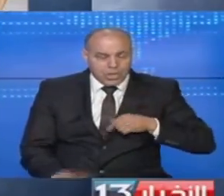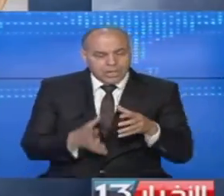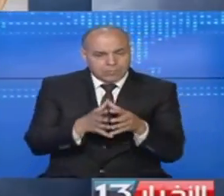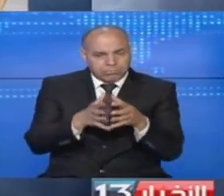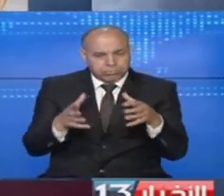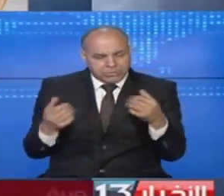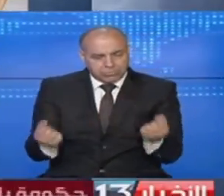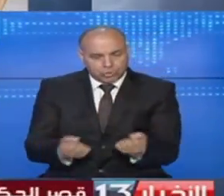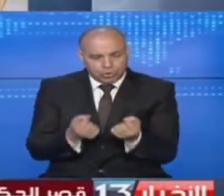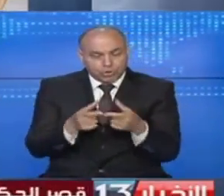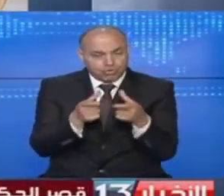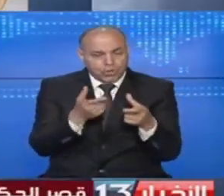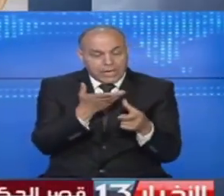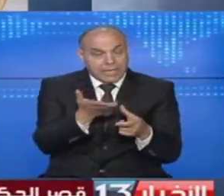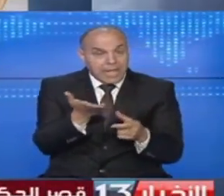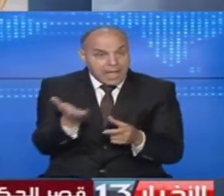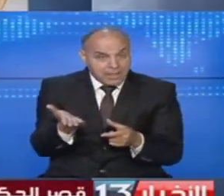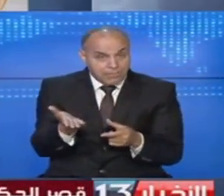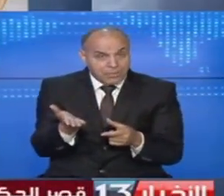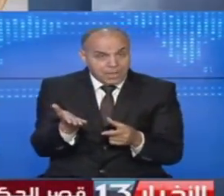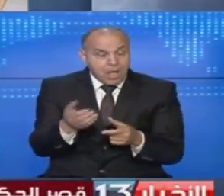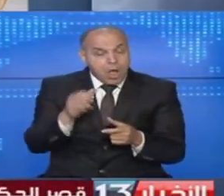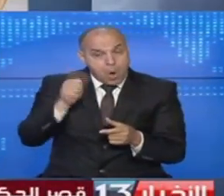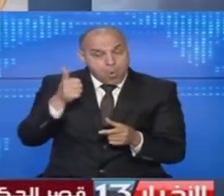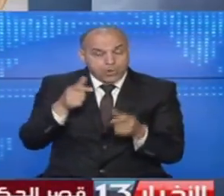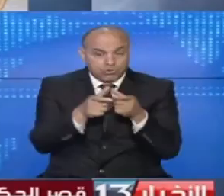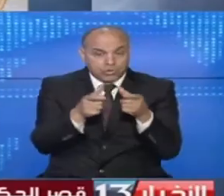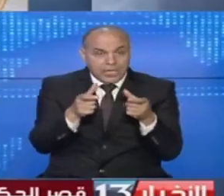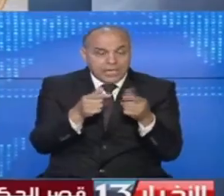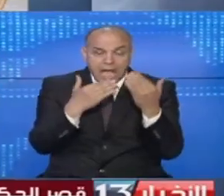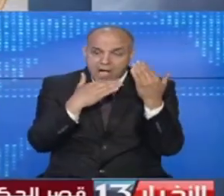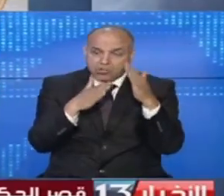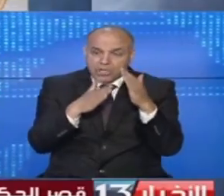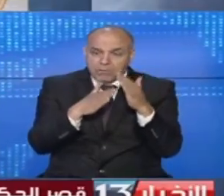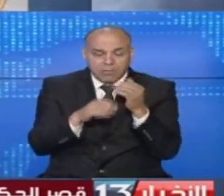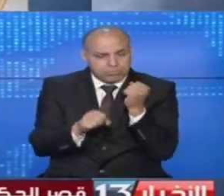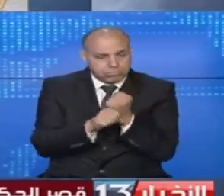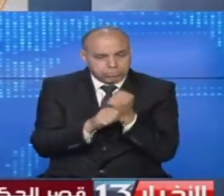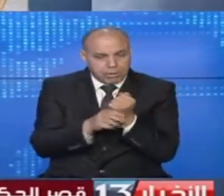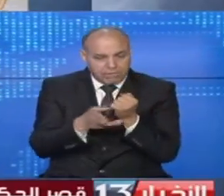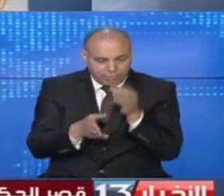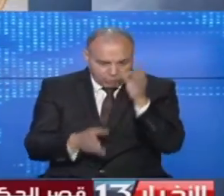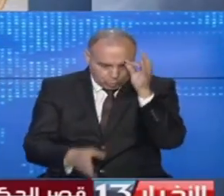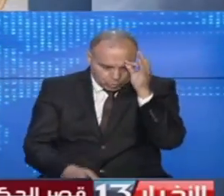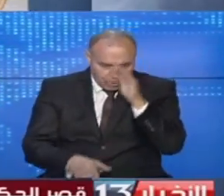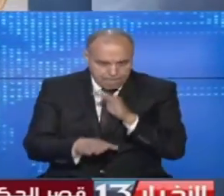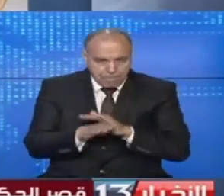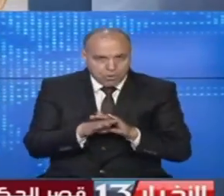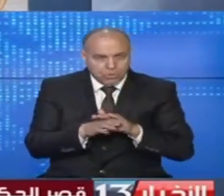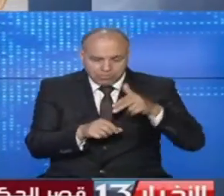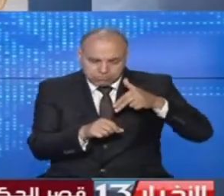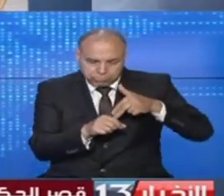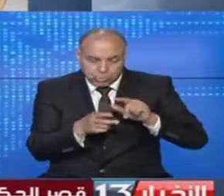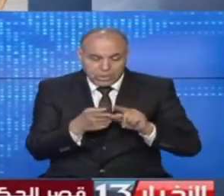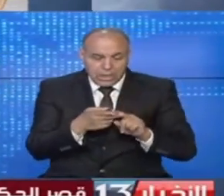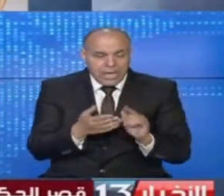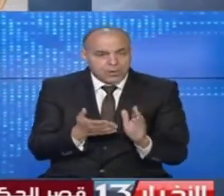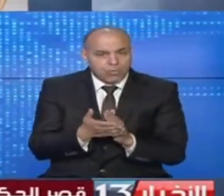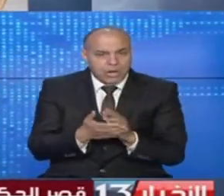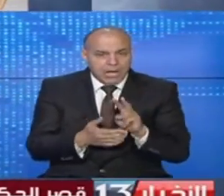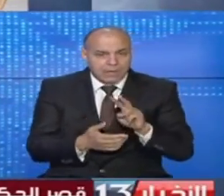توسيع أنشطة الشركة، سيما وأنها أول شركة أجنبية تستثمر في تونس في مجال المحروقات